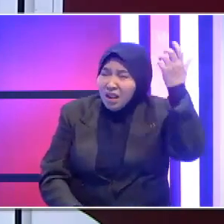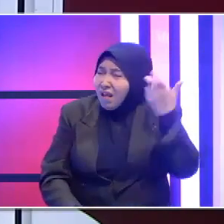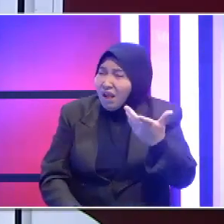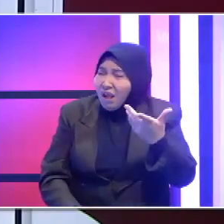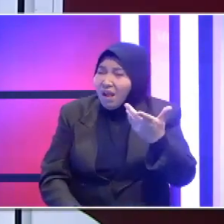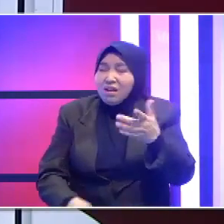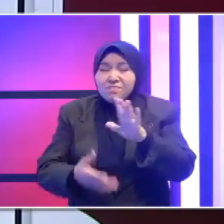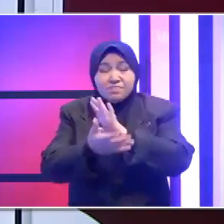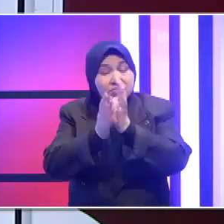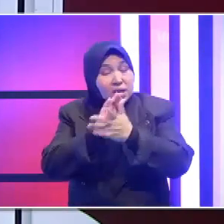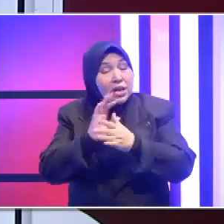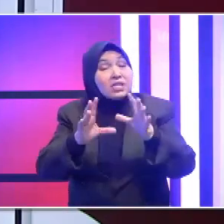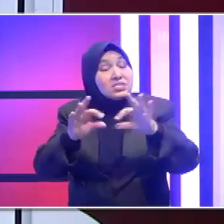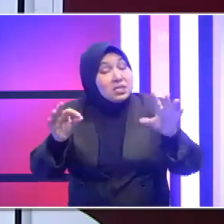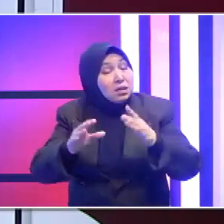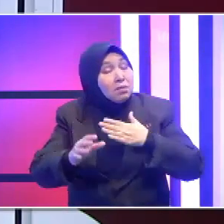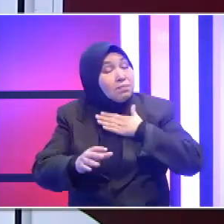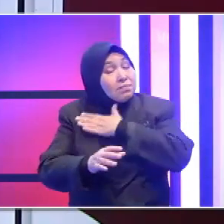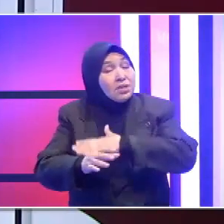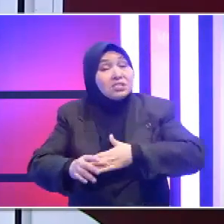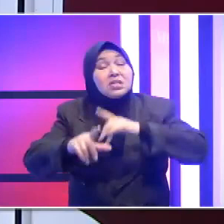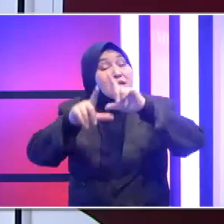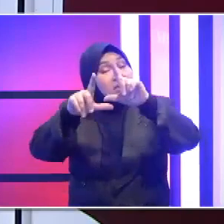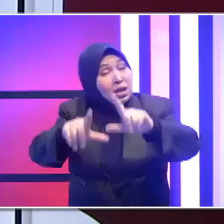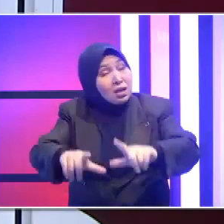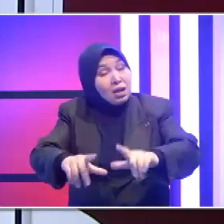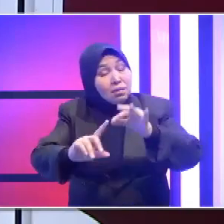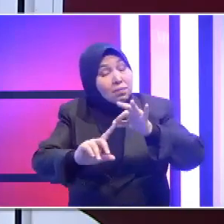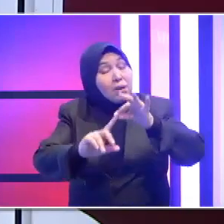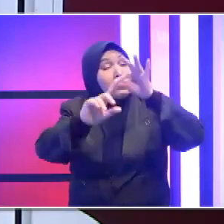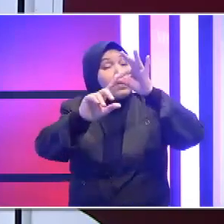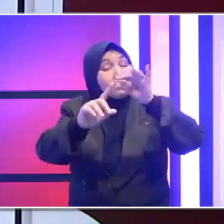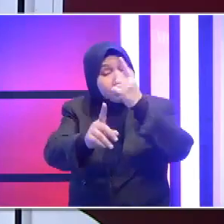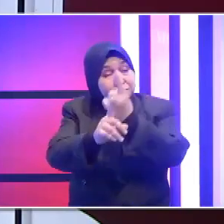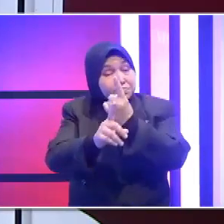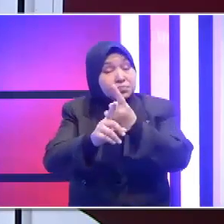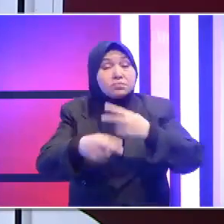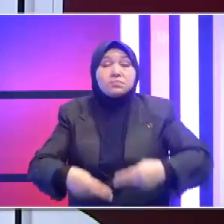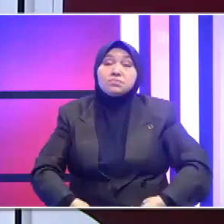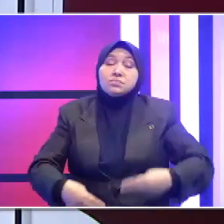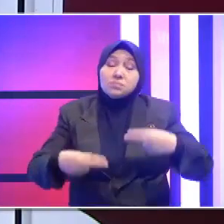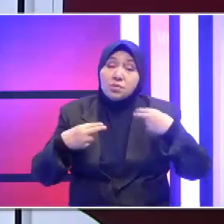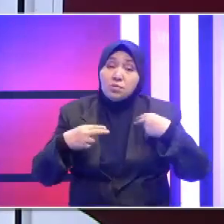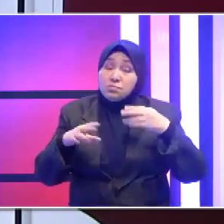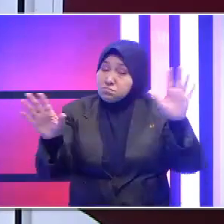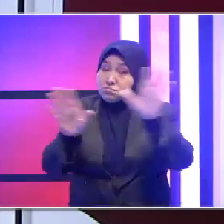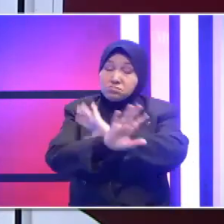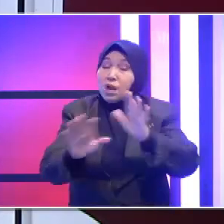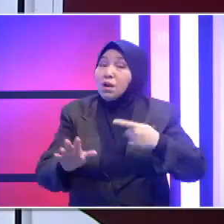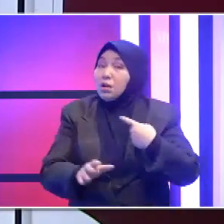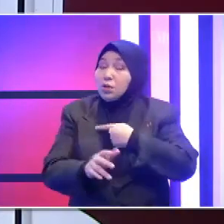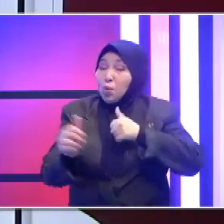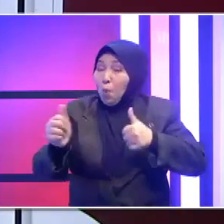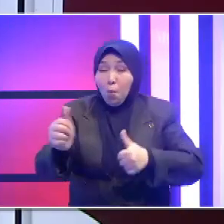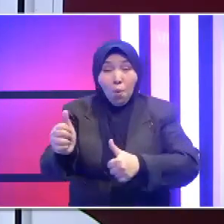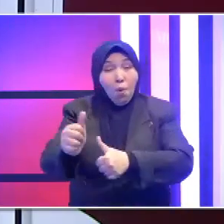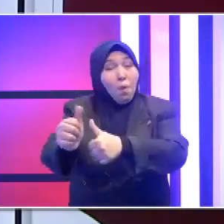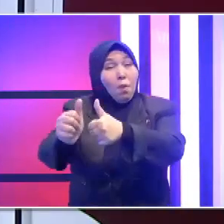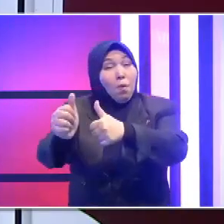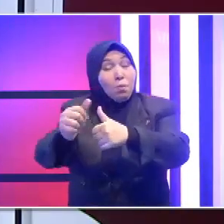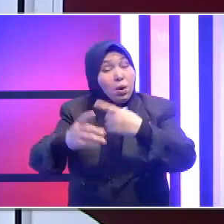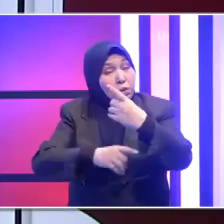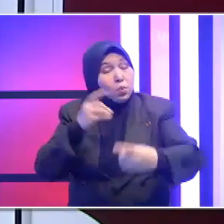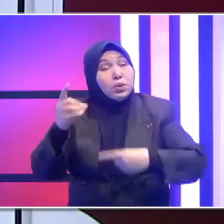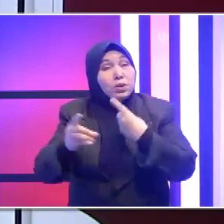nah ceritanya ilah Sile tetap keutamaan yang betul dalam hidup jangan kita mengejar sangat kepada